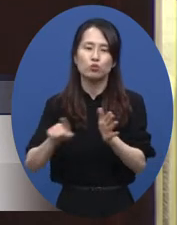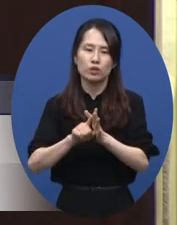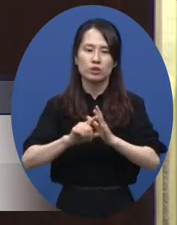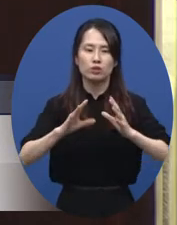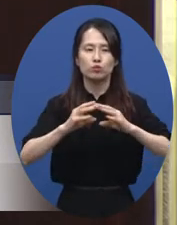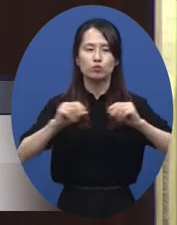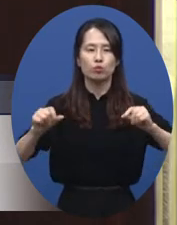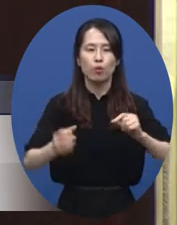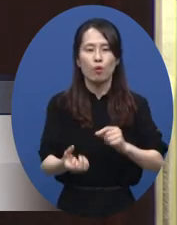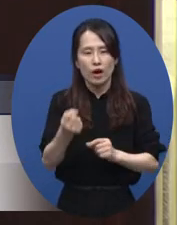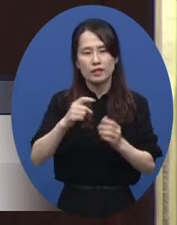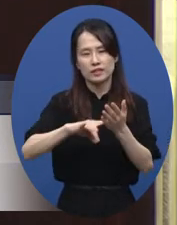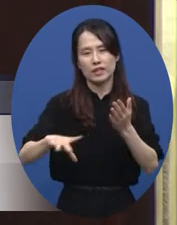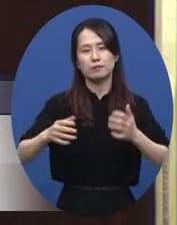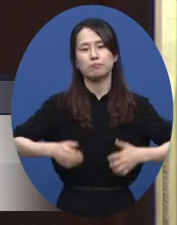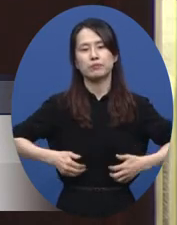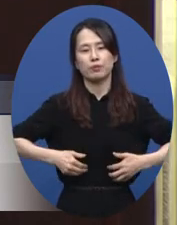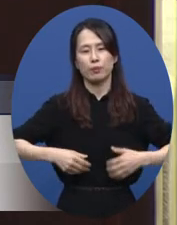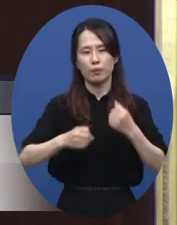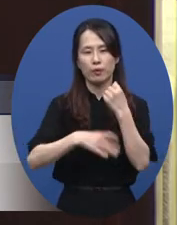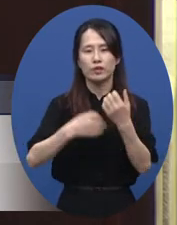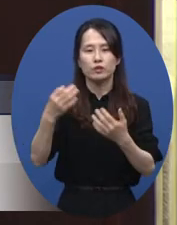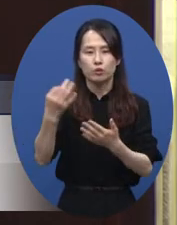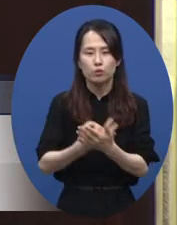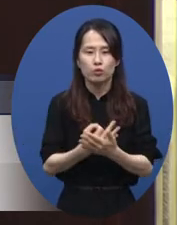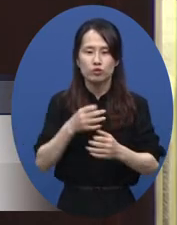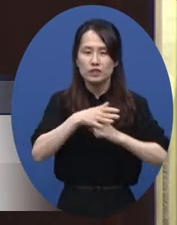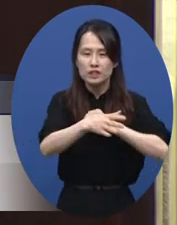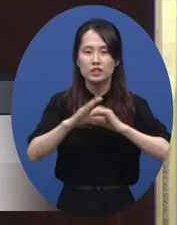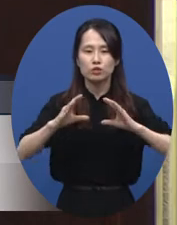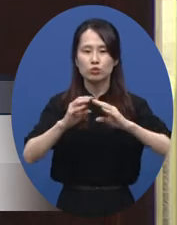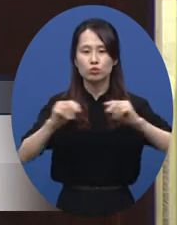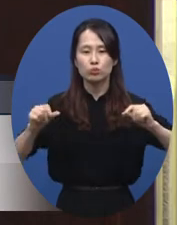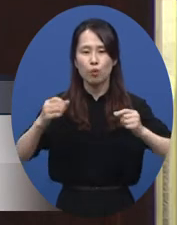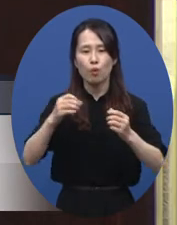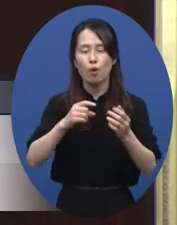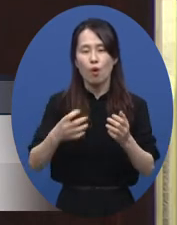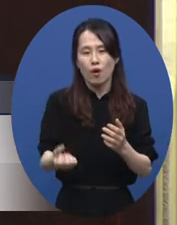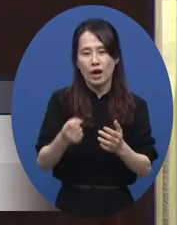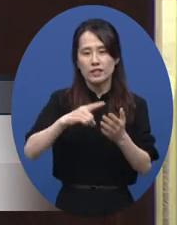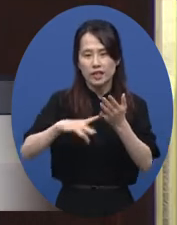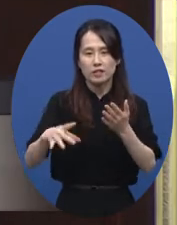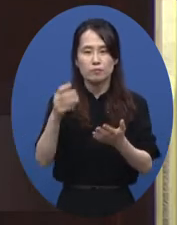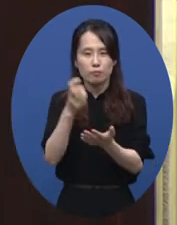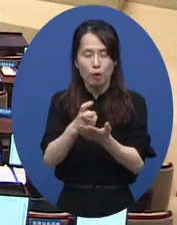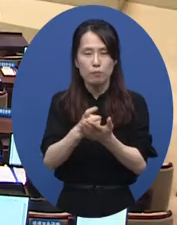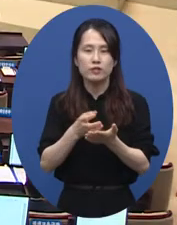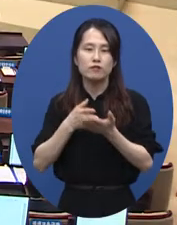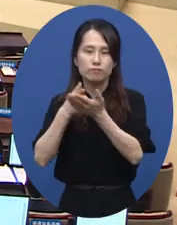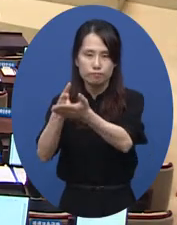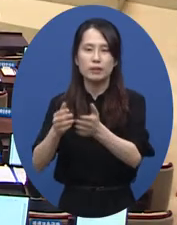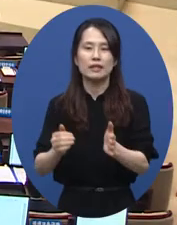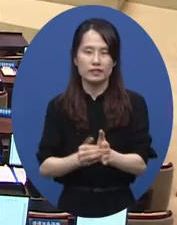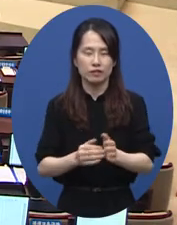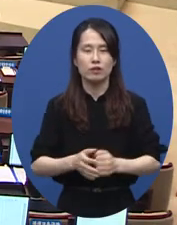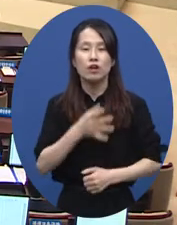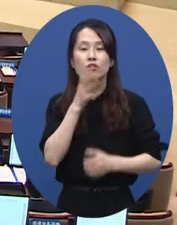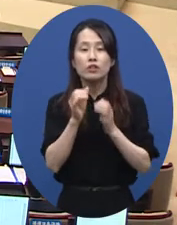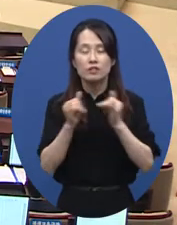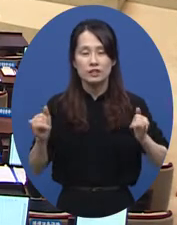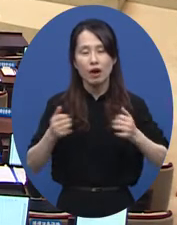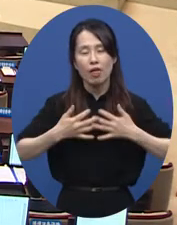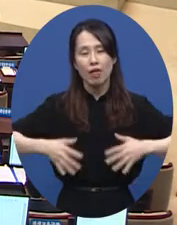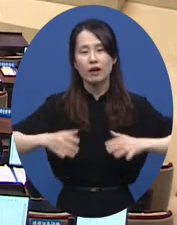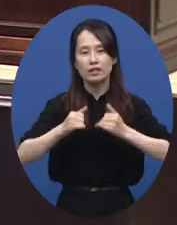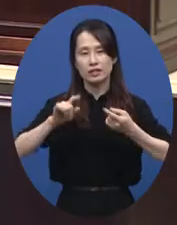필요하다 그래서 기본소득 평북 투 보우 수의 입법의 대해서 중앙에 권유를 했습니다 이밖에 고령자와